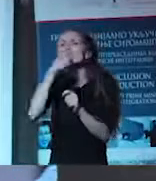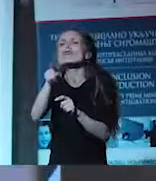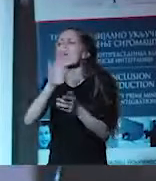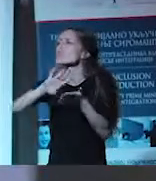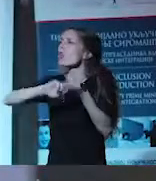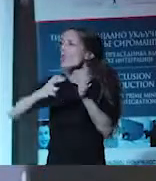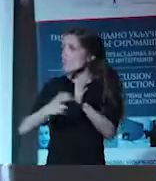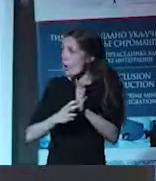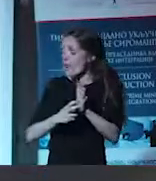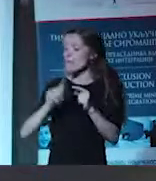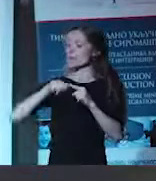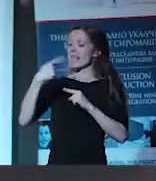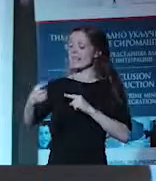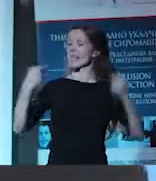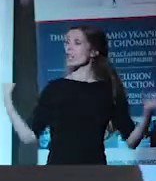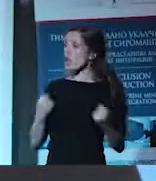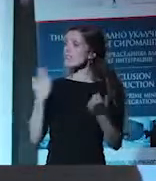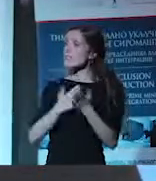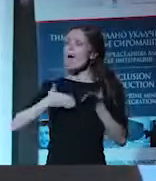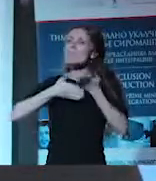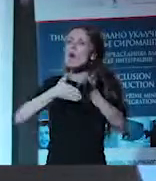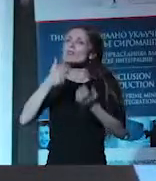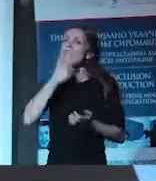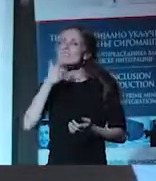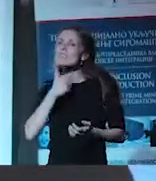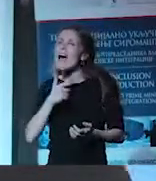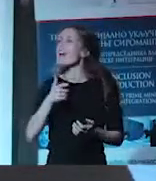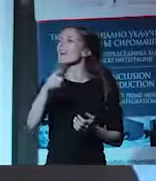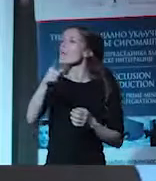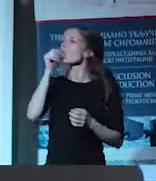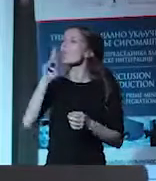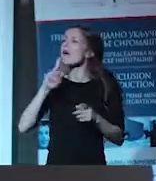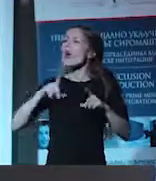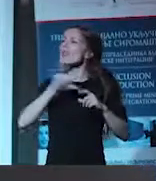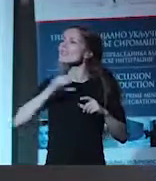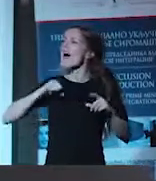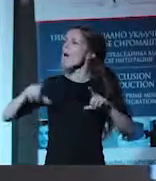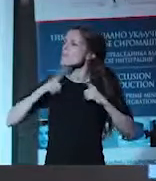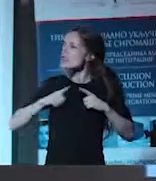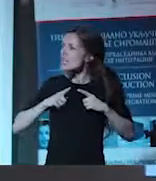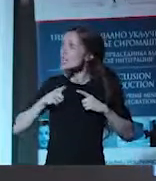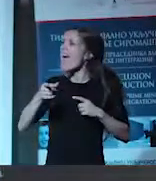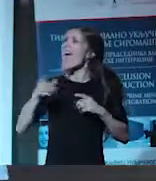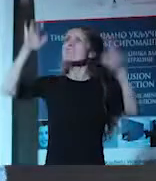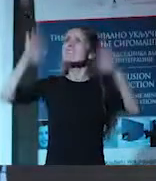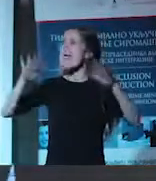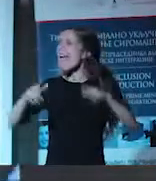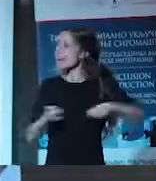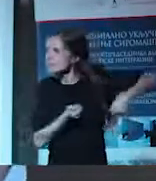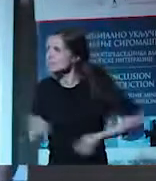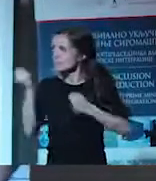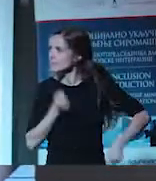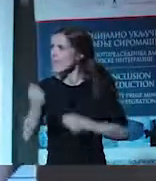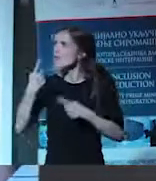a sledeća akcija bila je pomaganje starim i stamačkim domaćinstvima u uklanjanju snega, naročito oni koji su udaljeni od puteva